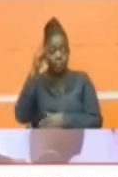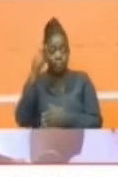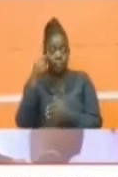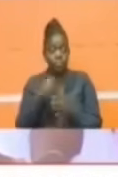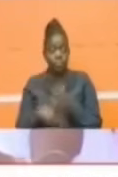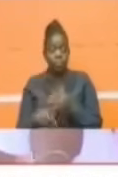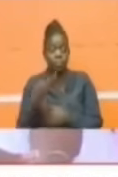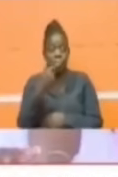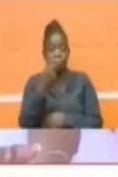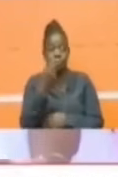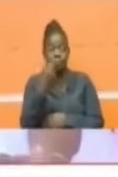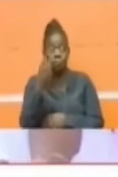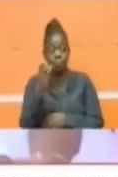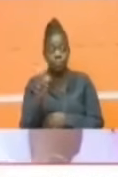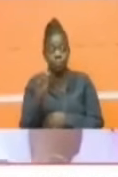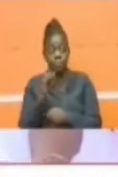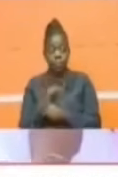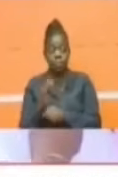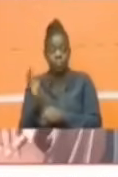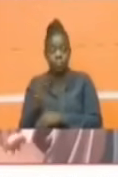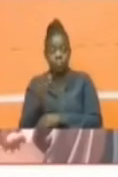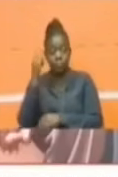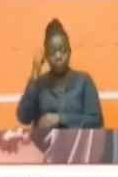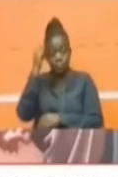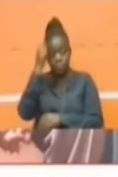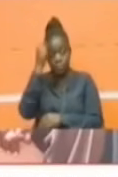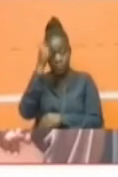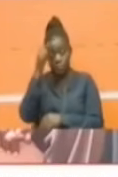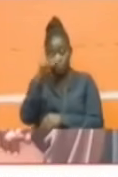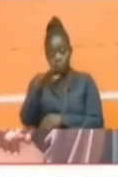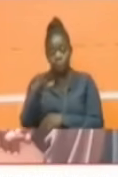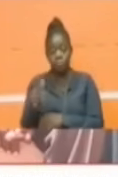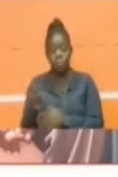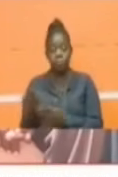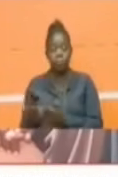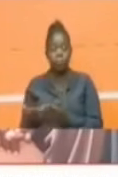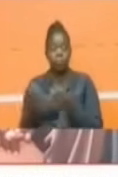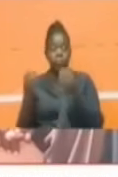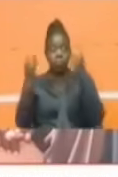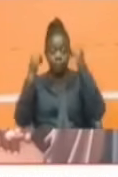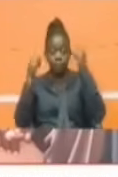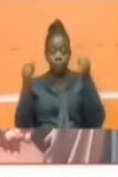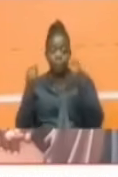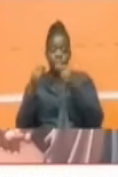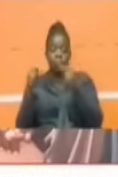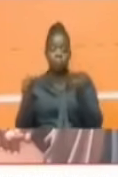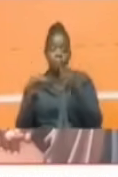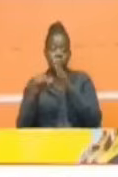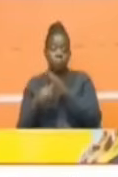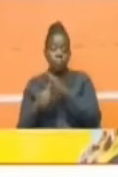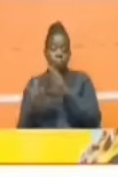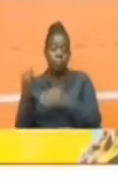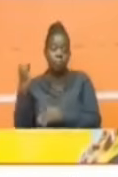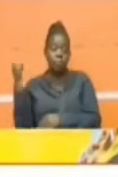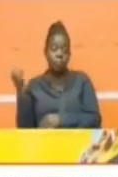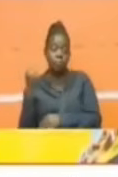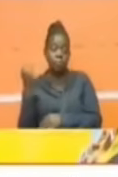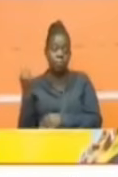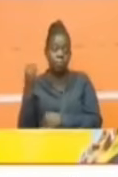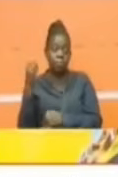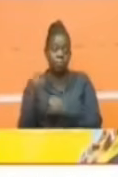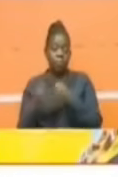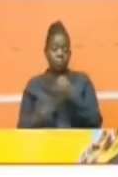biri kutumana nga kulanga minister. Owaga mende sebitu ndubatamula ni president. Mwetu ndibitalibu nga wabuli renjiri. Eyoku miyo kuliru